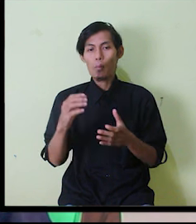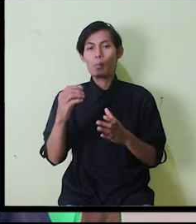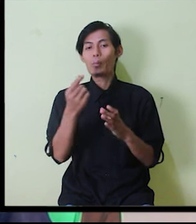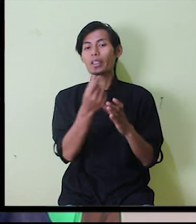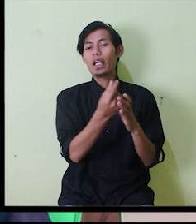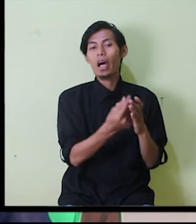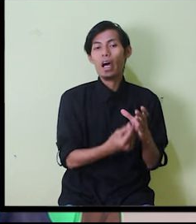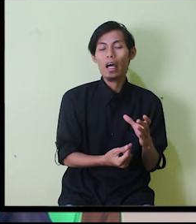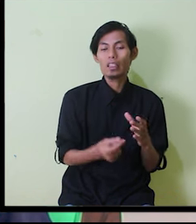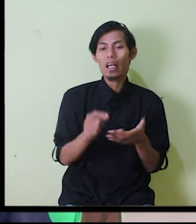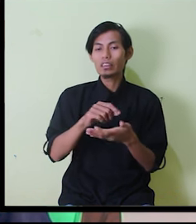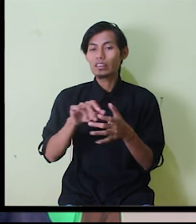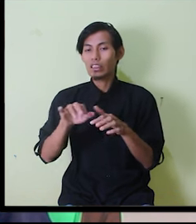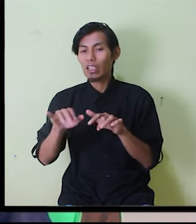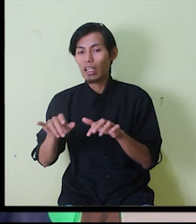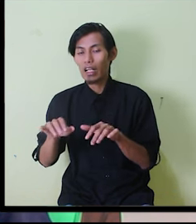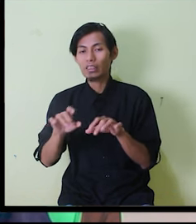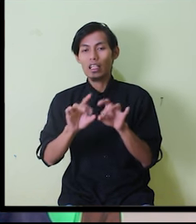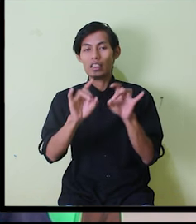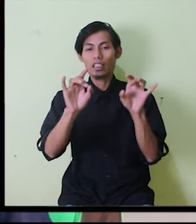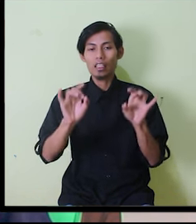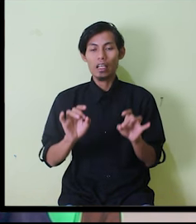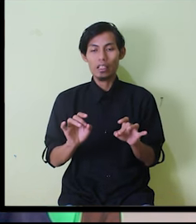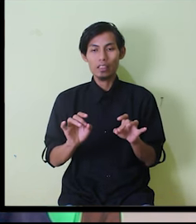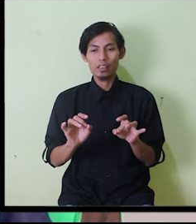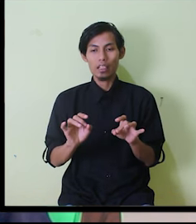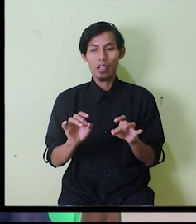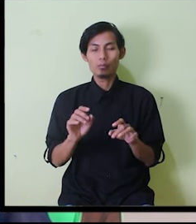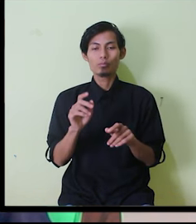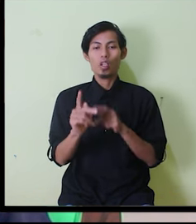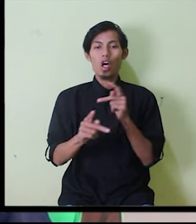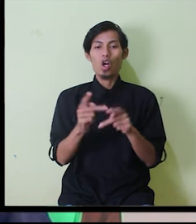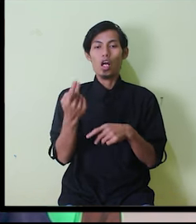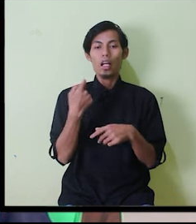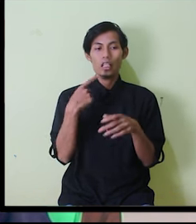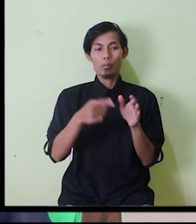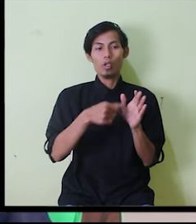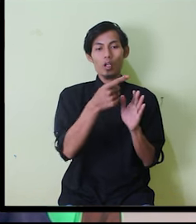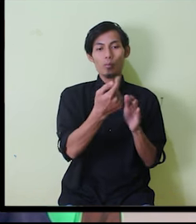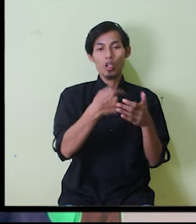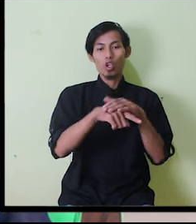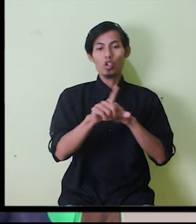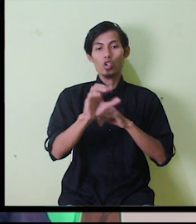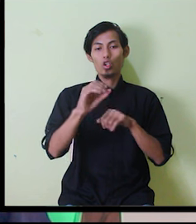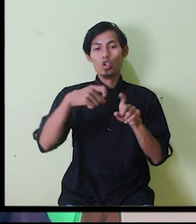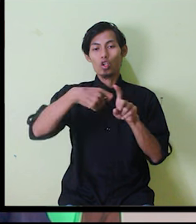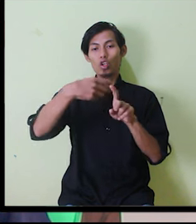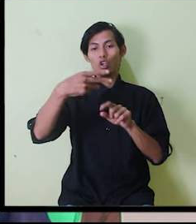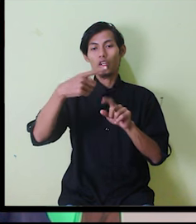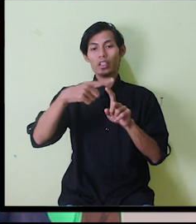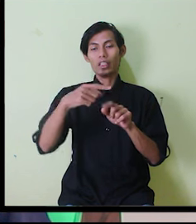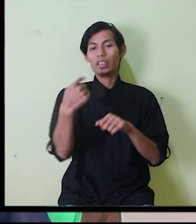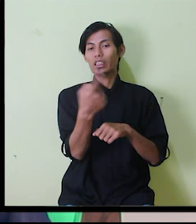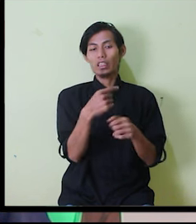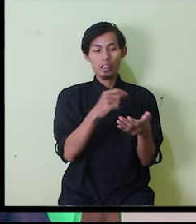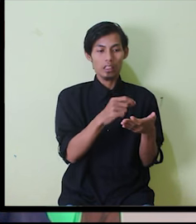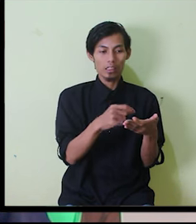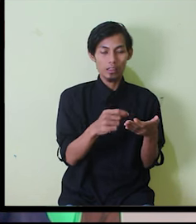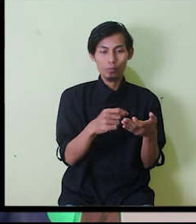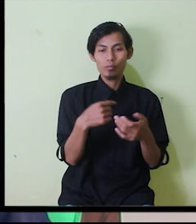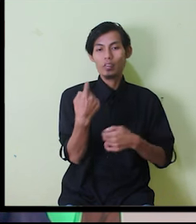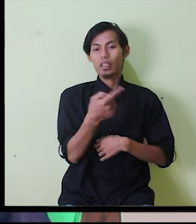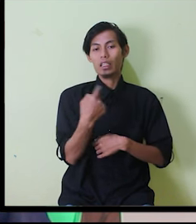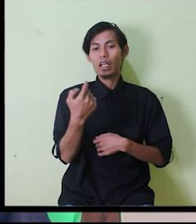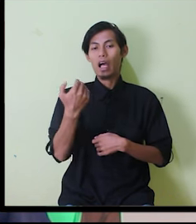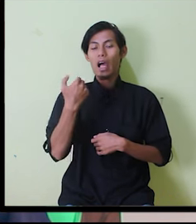membuka loket pada saat itu kita catat memberikan kontribusi dan di situ kita ada sharing tuh sharing